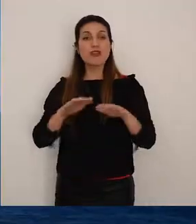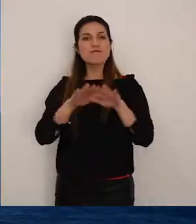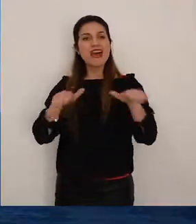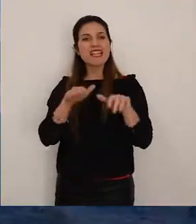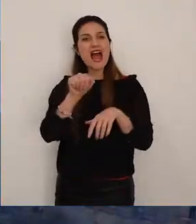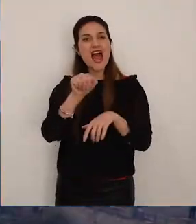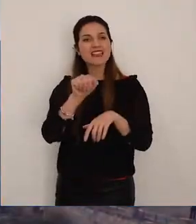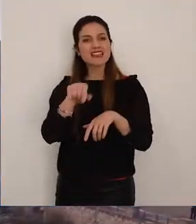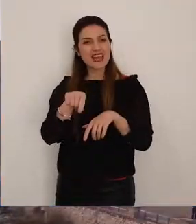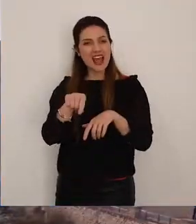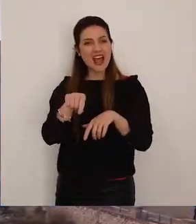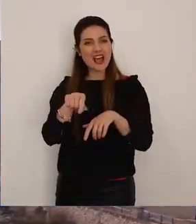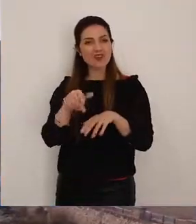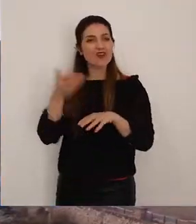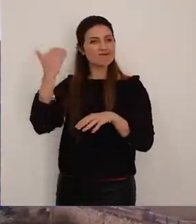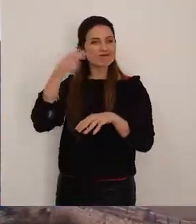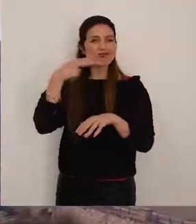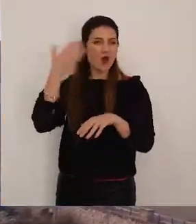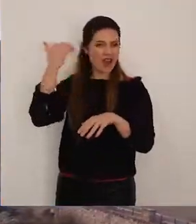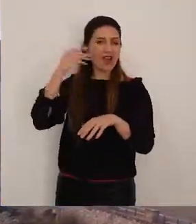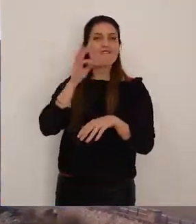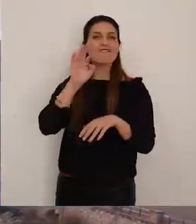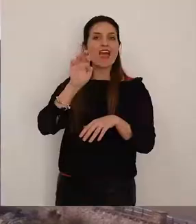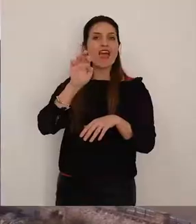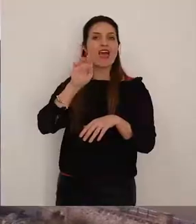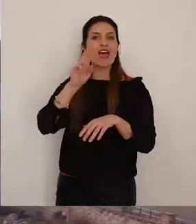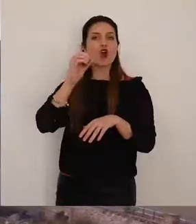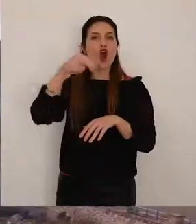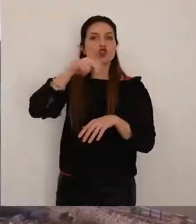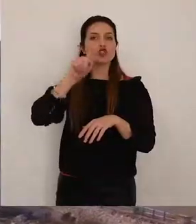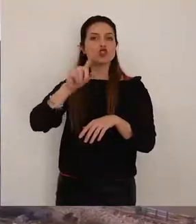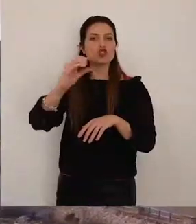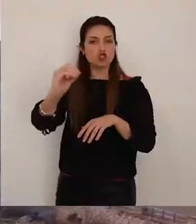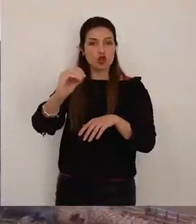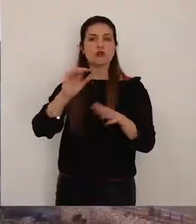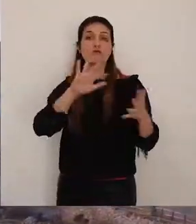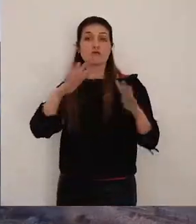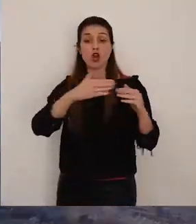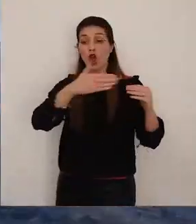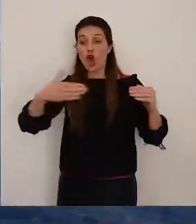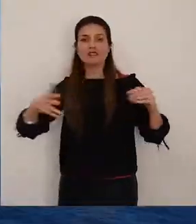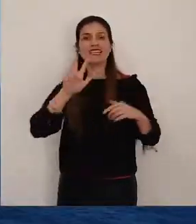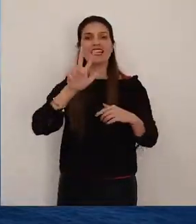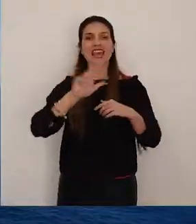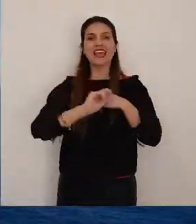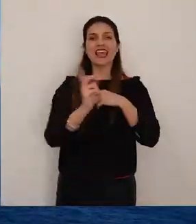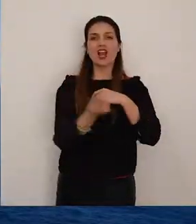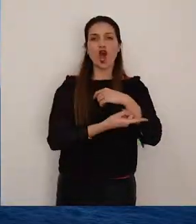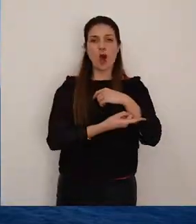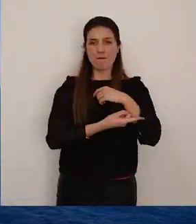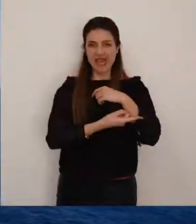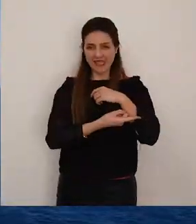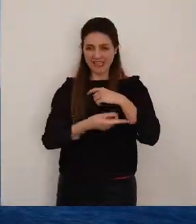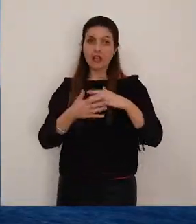La marina di Andrano, un tempo detta anche Feronzo, si estende per circa 3 km nella costa orientale della penisola